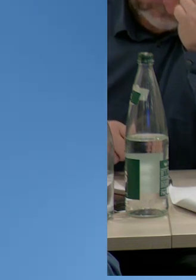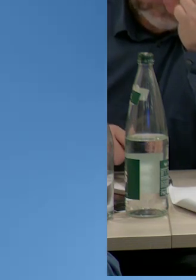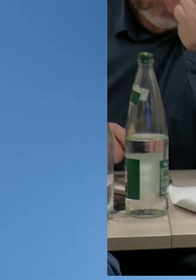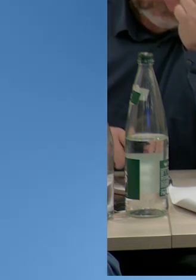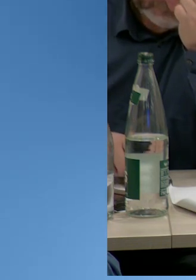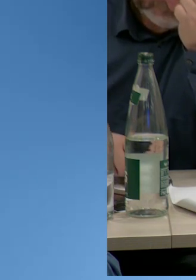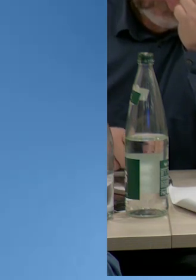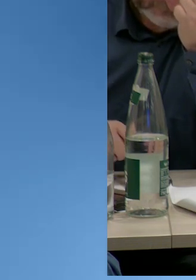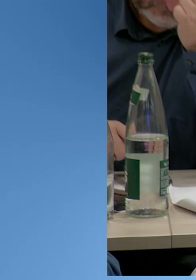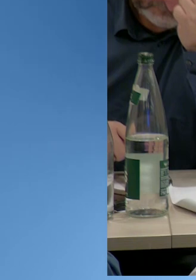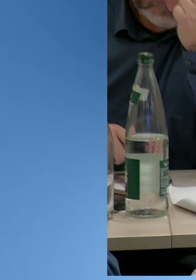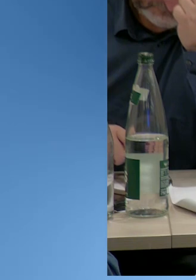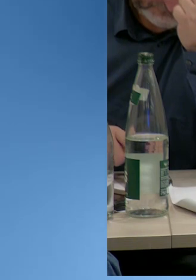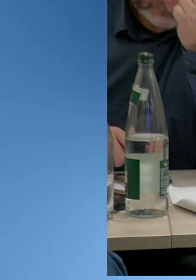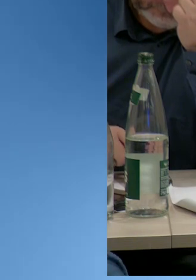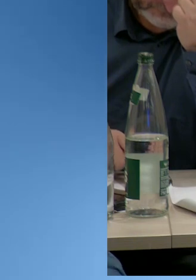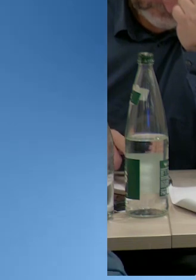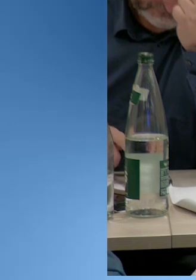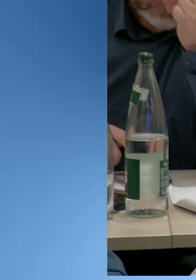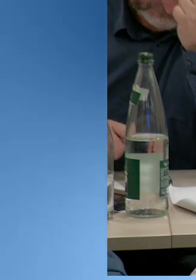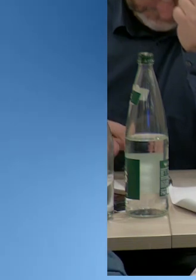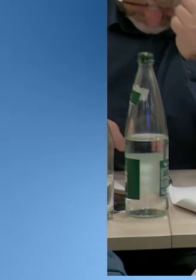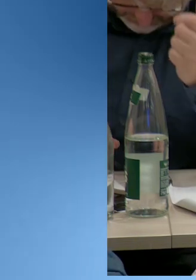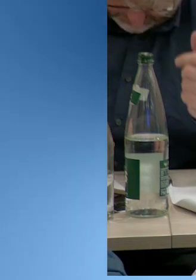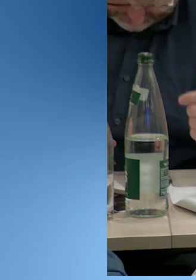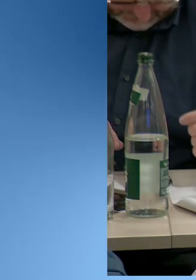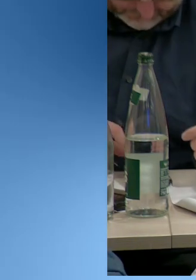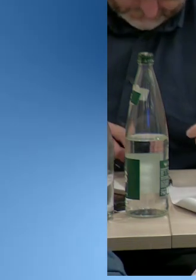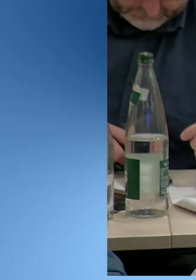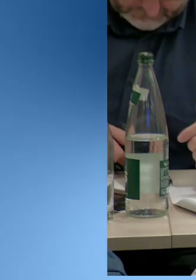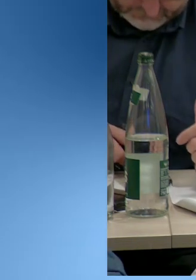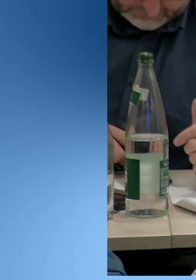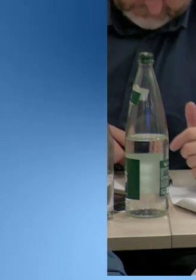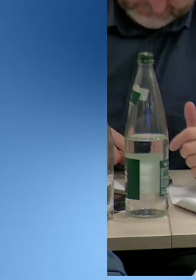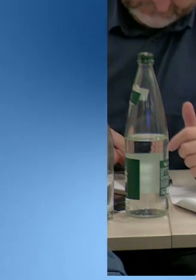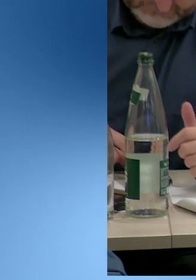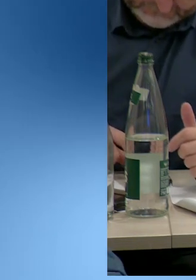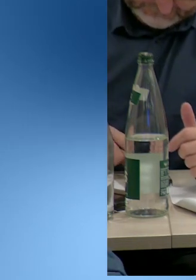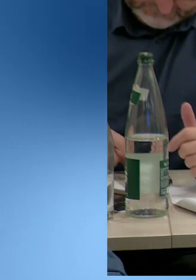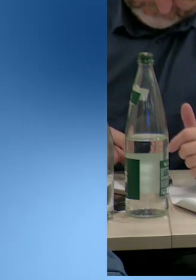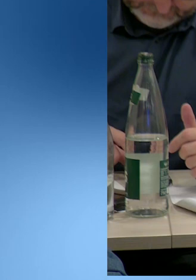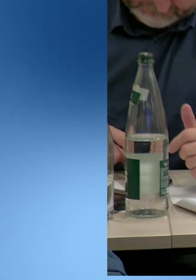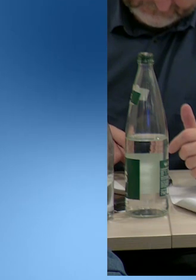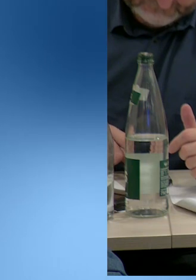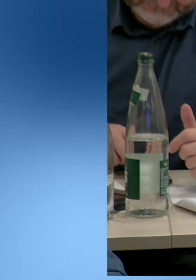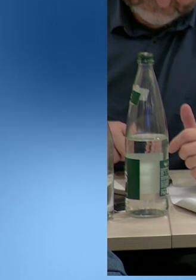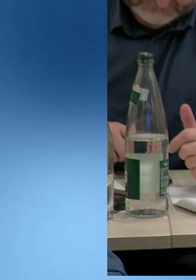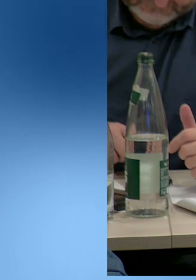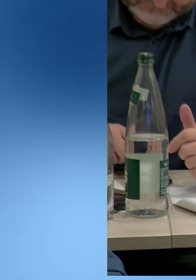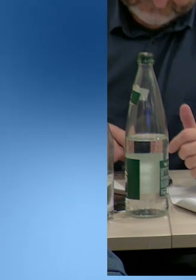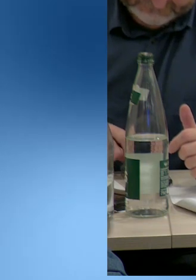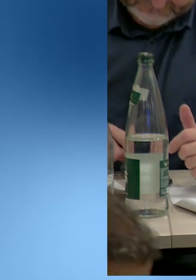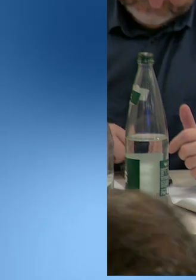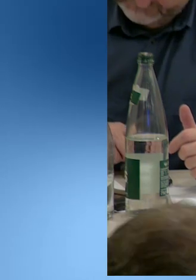on laisse des gros trous dans les murs ça ça laisse pas de problème et donc on s'aperçoit qu'en fait les travaux sont quand même à faire après voilà euh